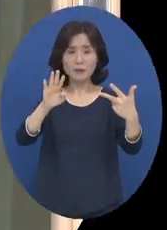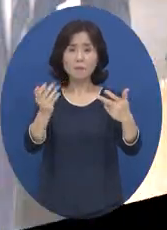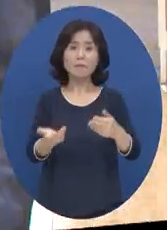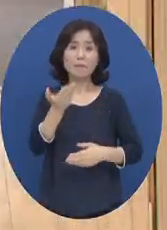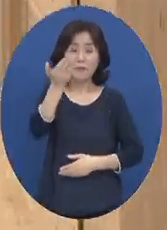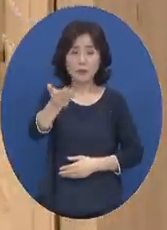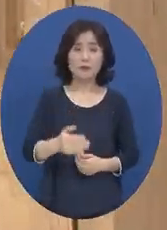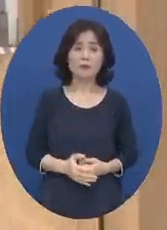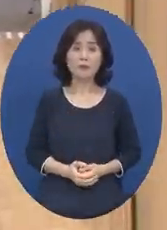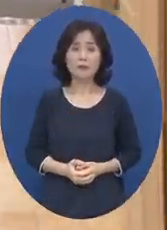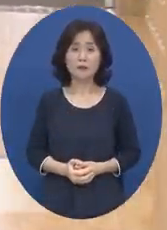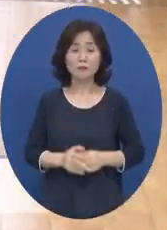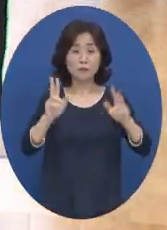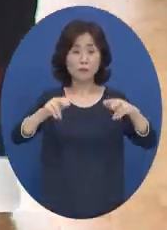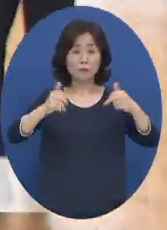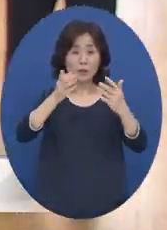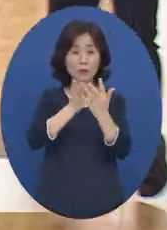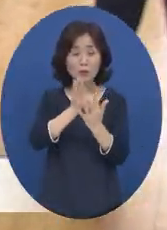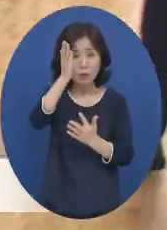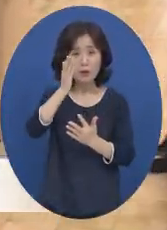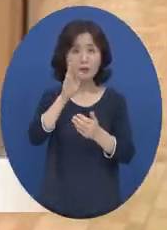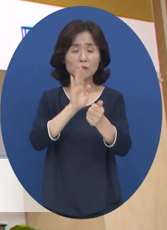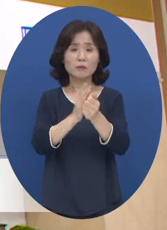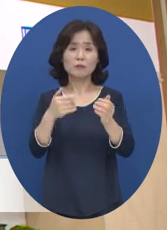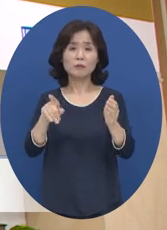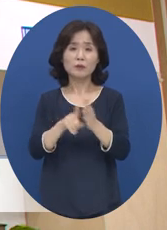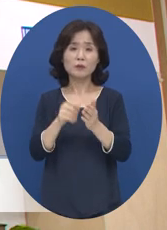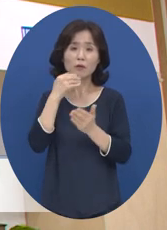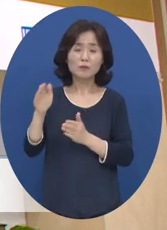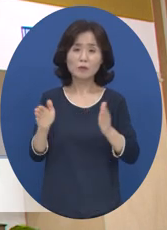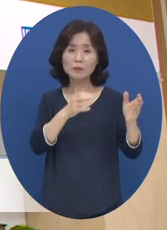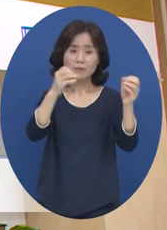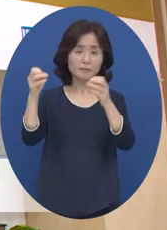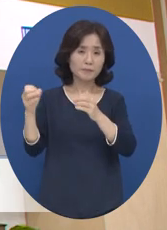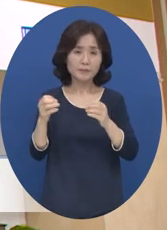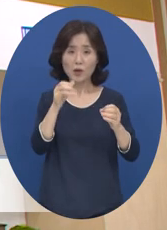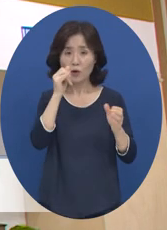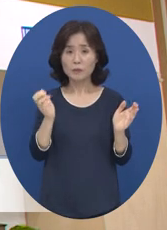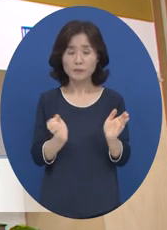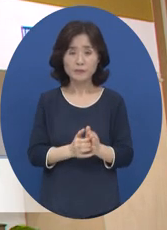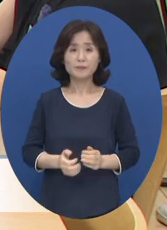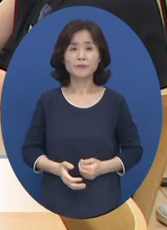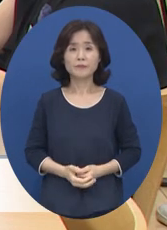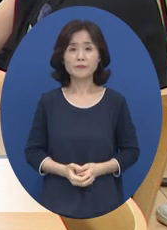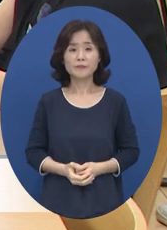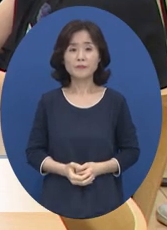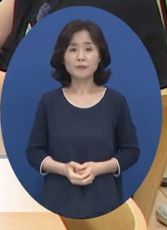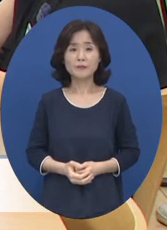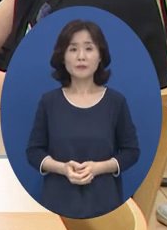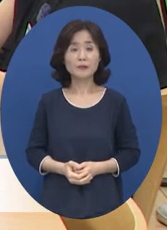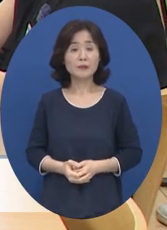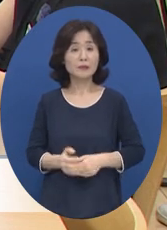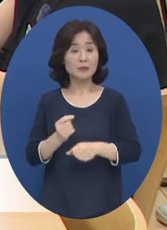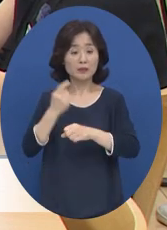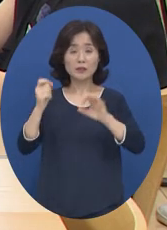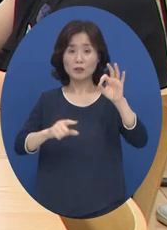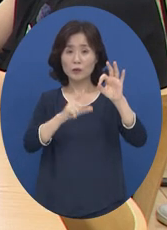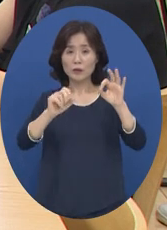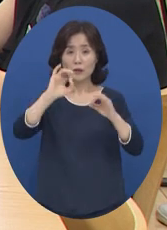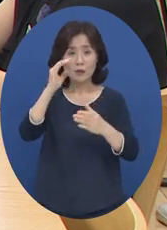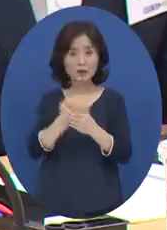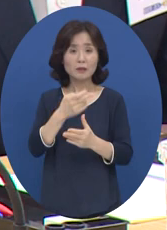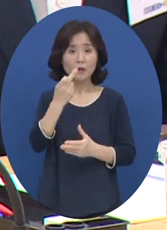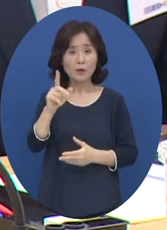상태. 국회 통과를 지원하기 위해 경기도가 간담회를 마련했습니다. 지난해 10월 양산의